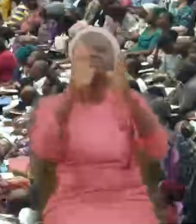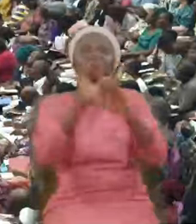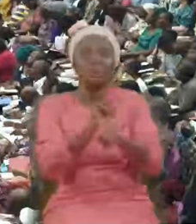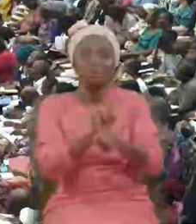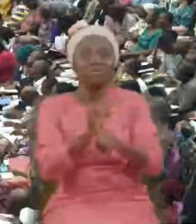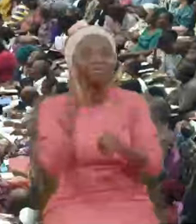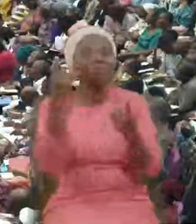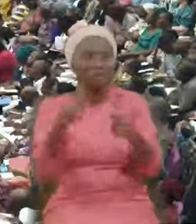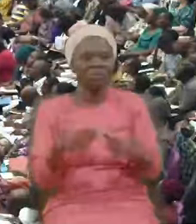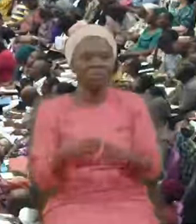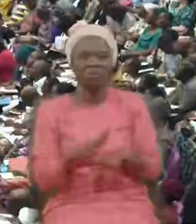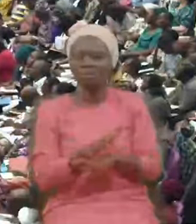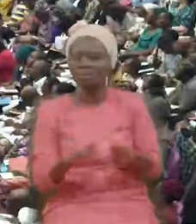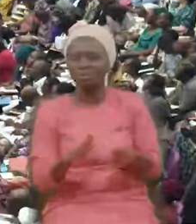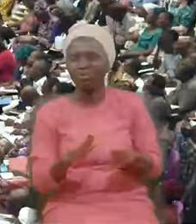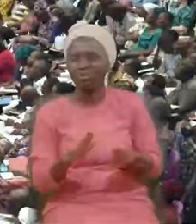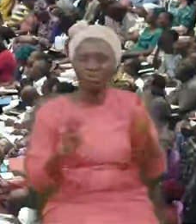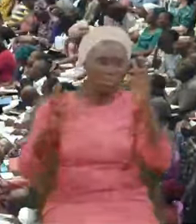de ces faux raisonnements. Après cela, le miracle viendra.